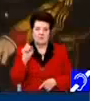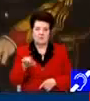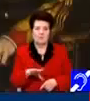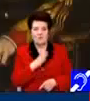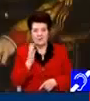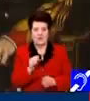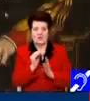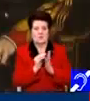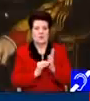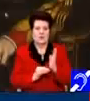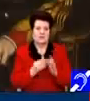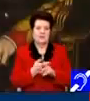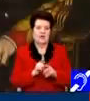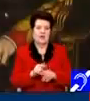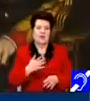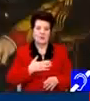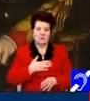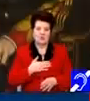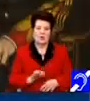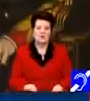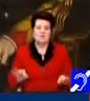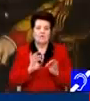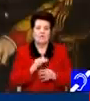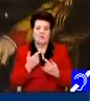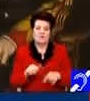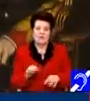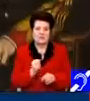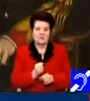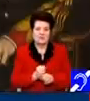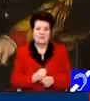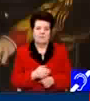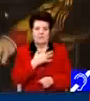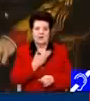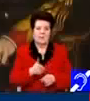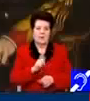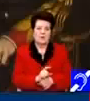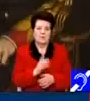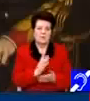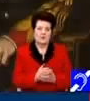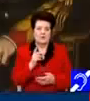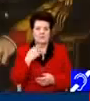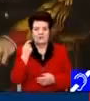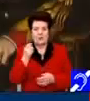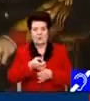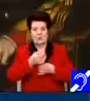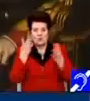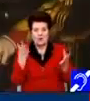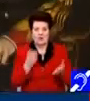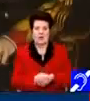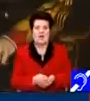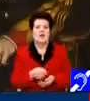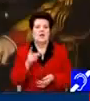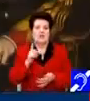într-o listă pe care noi nu vom face altceva decât să îi omagem, ba mai mult chiar să creăm o infrastructură culturală.